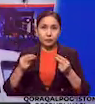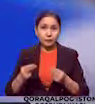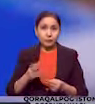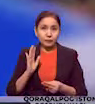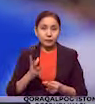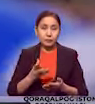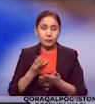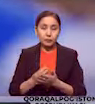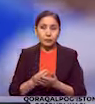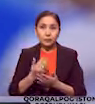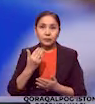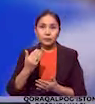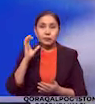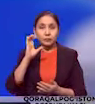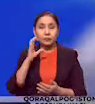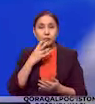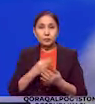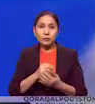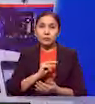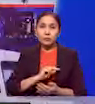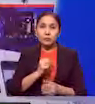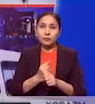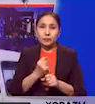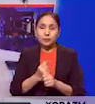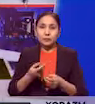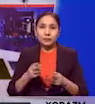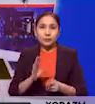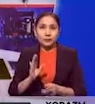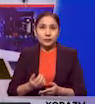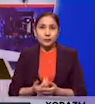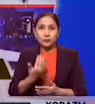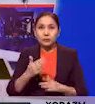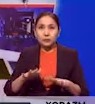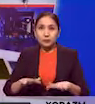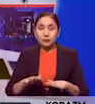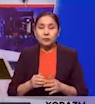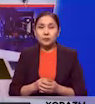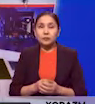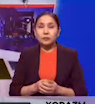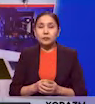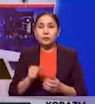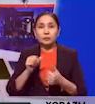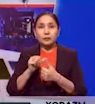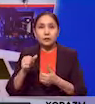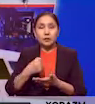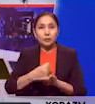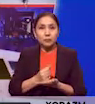to'lanadi. Spiller men tek o'zining jumsin sapal islev talab etiladi. Bu yerda ayna